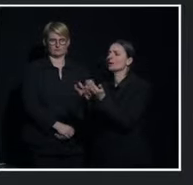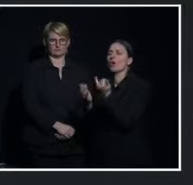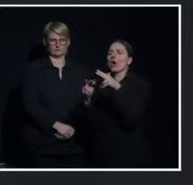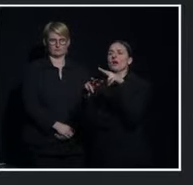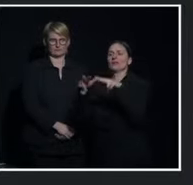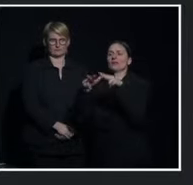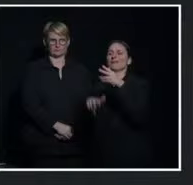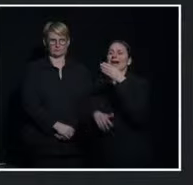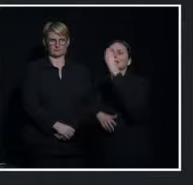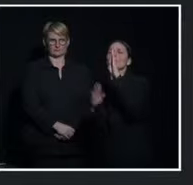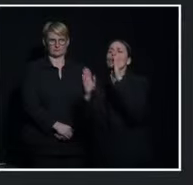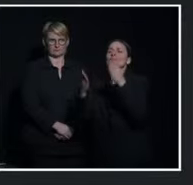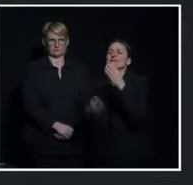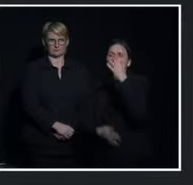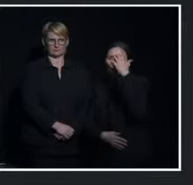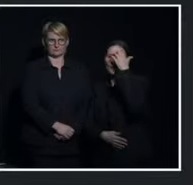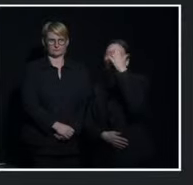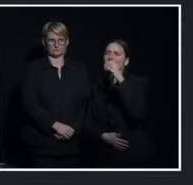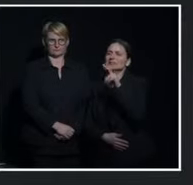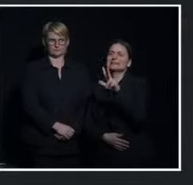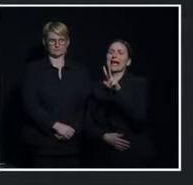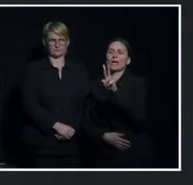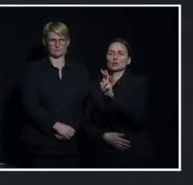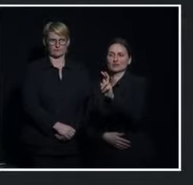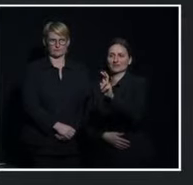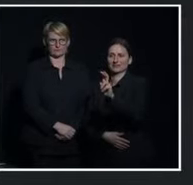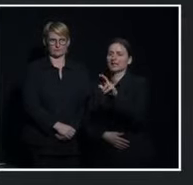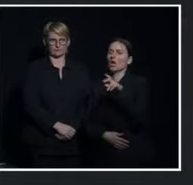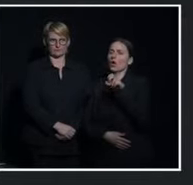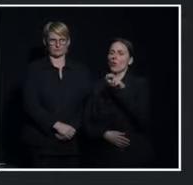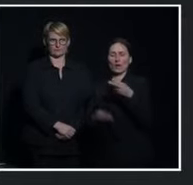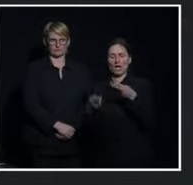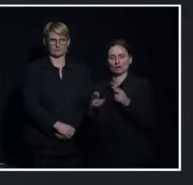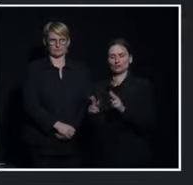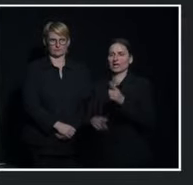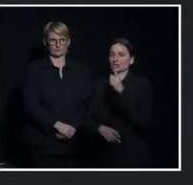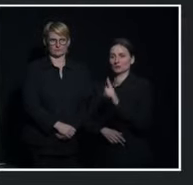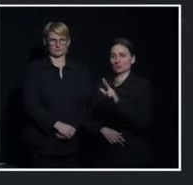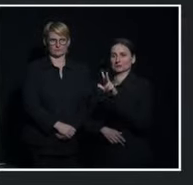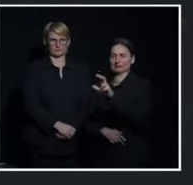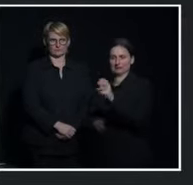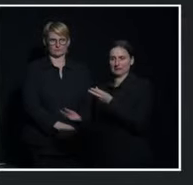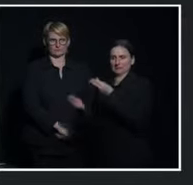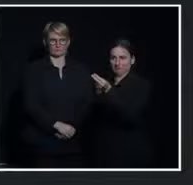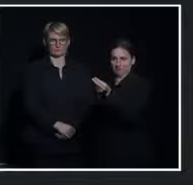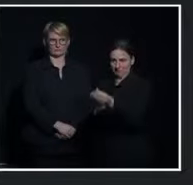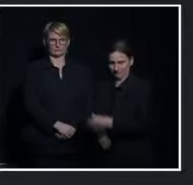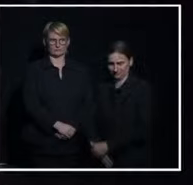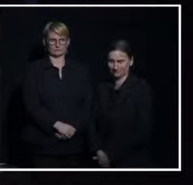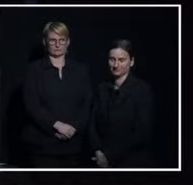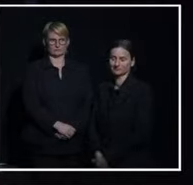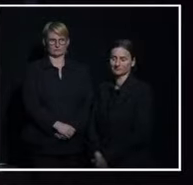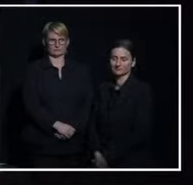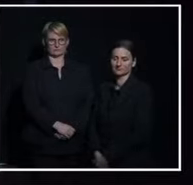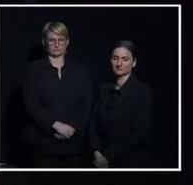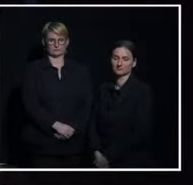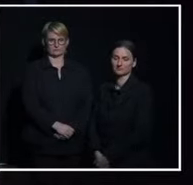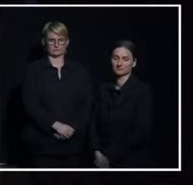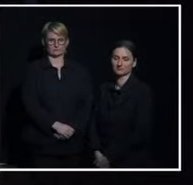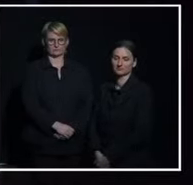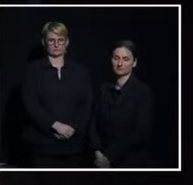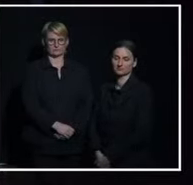des Nordfriedhofes in München 23, Ungerer Straße 130, übersandt haben.